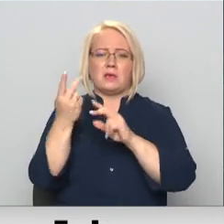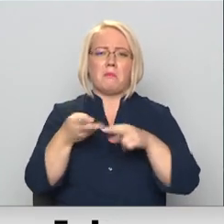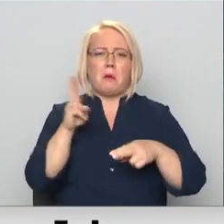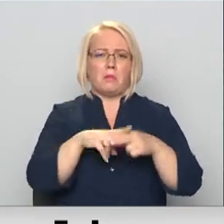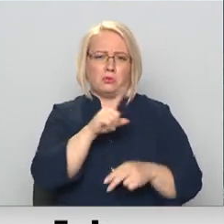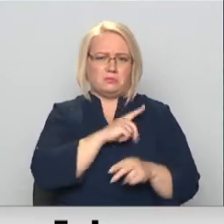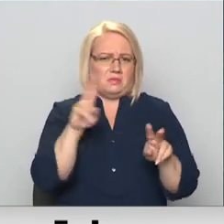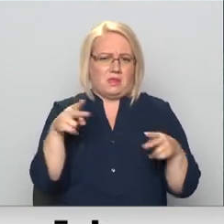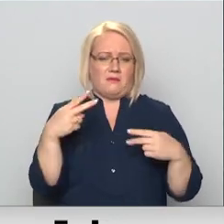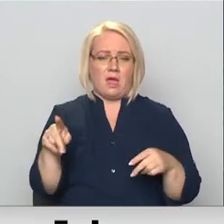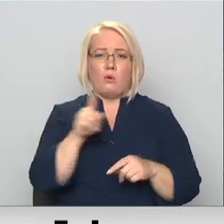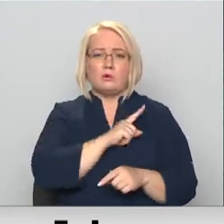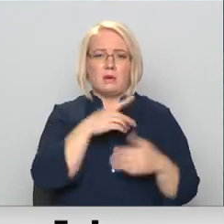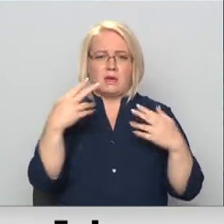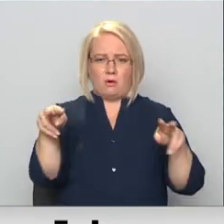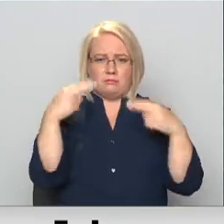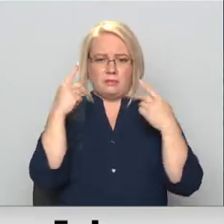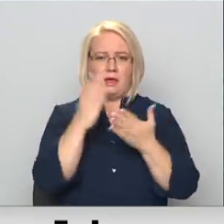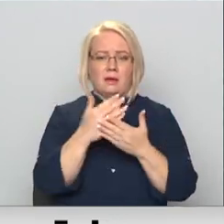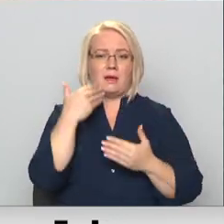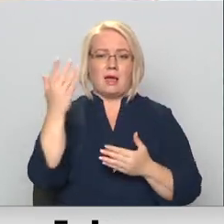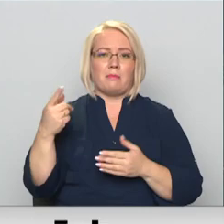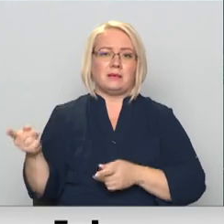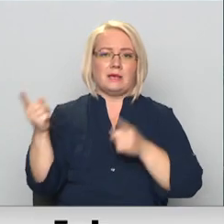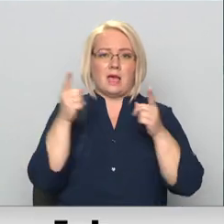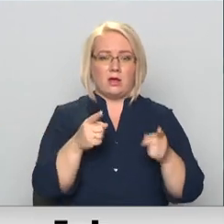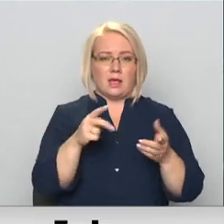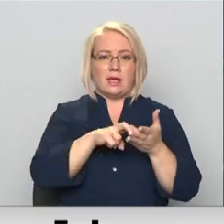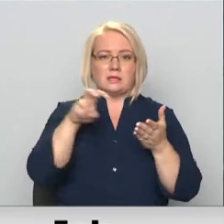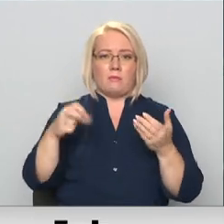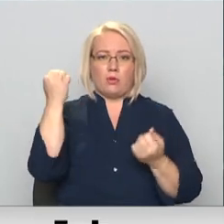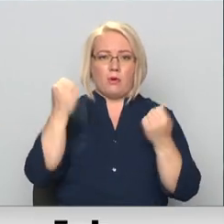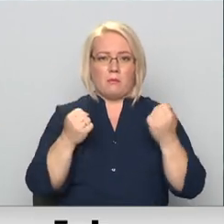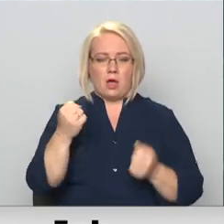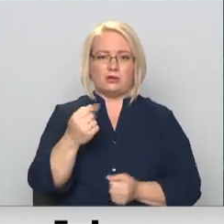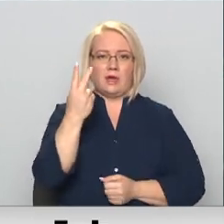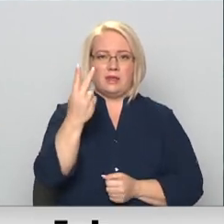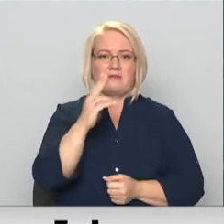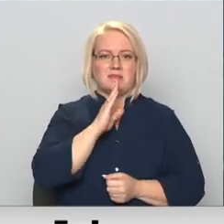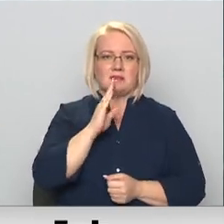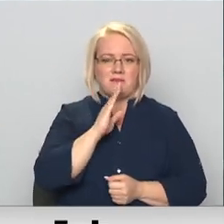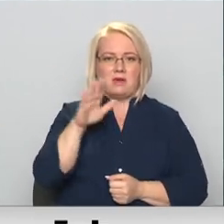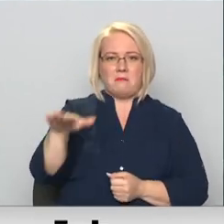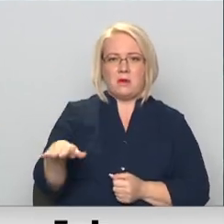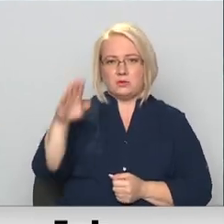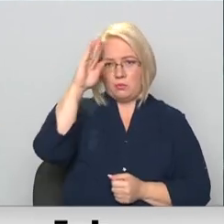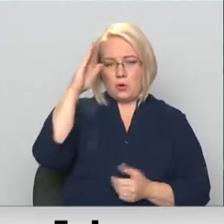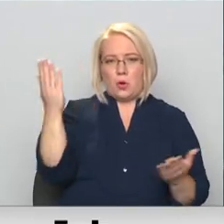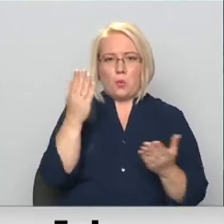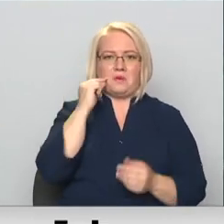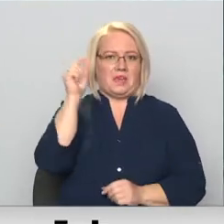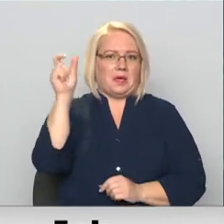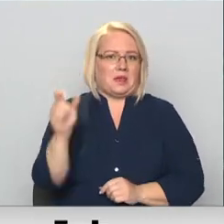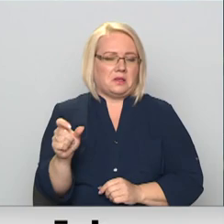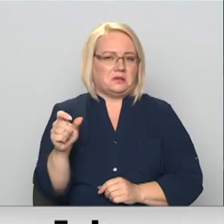uzmanību. Jo uzmanība ir tāpat. Kad mēs ievācāmies, izkāpām no auto, divas sievietes, maz zēns, kur ir vīrietis? Cilvēki uzreiz